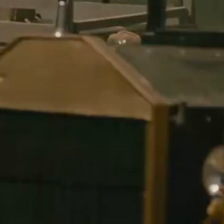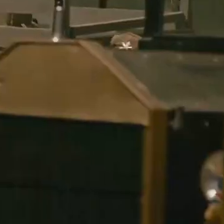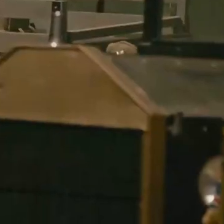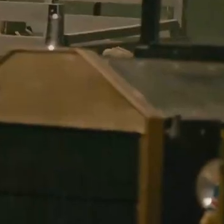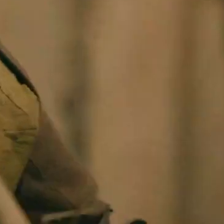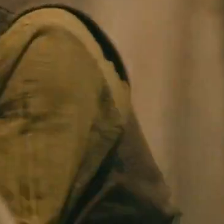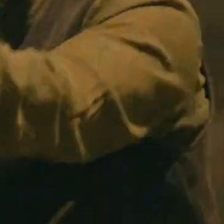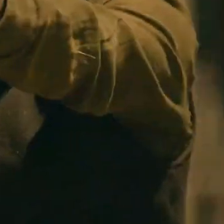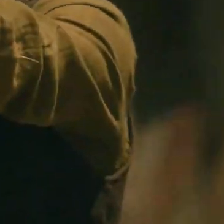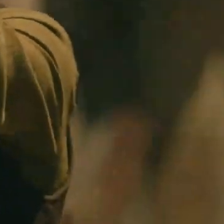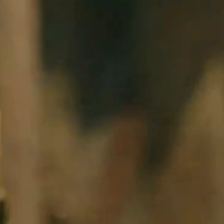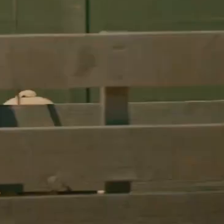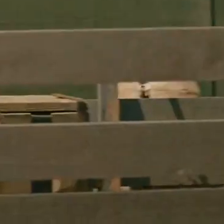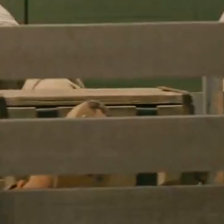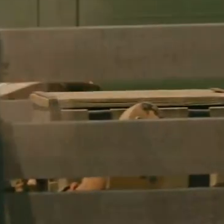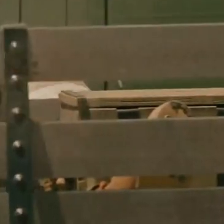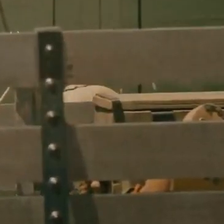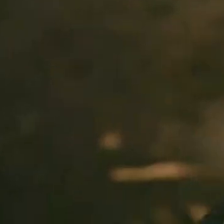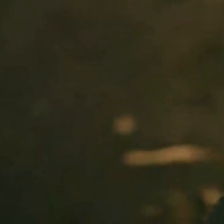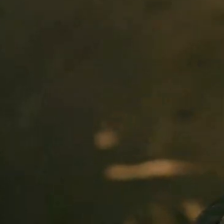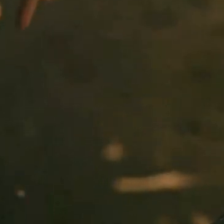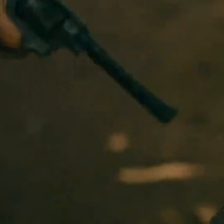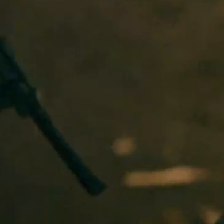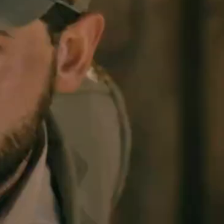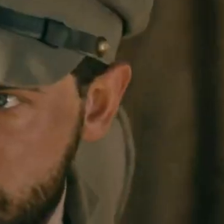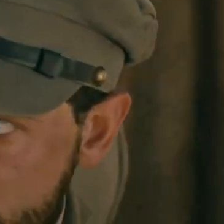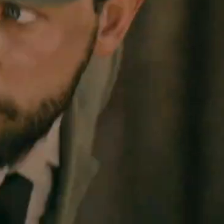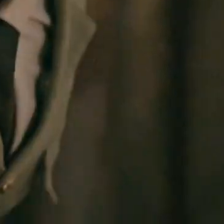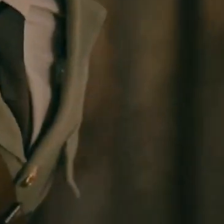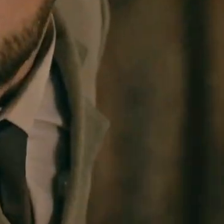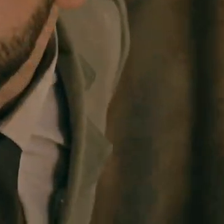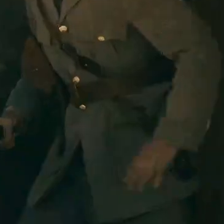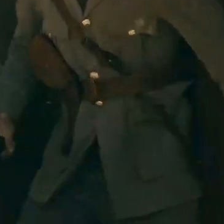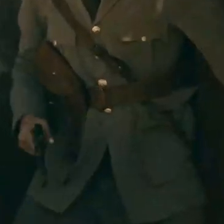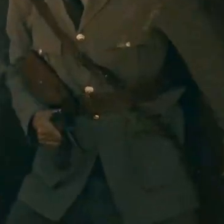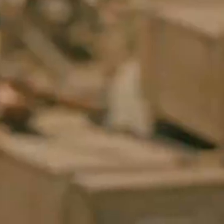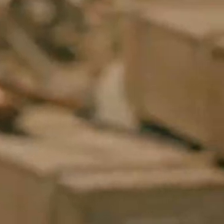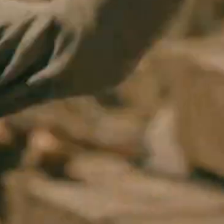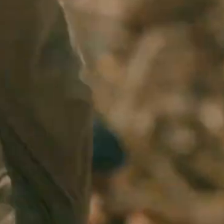vurdu. Cooks 10 metre kadar sığında kalan sipere el bombası attı.